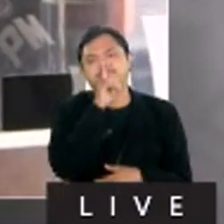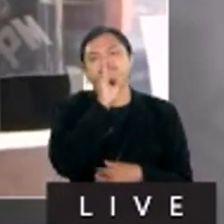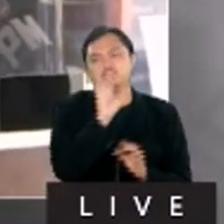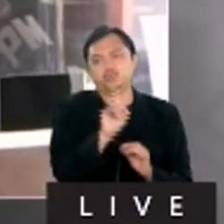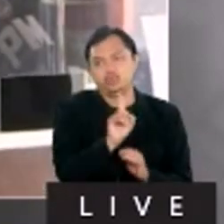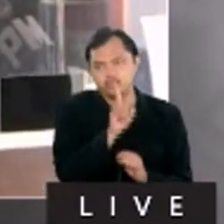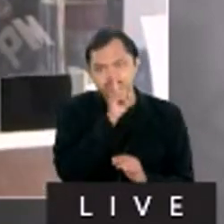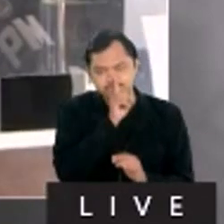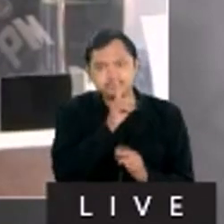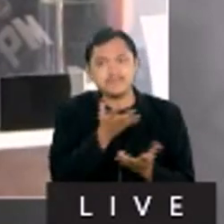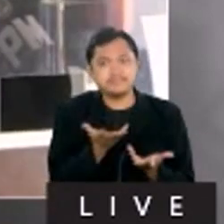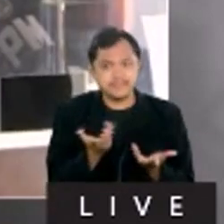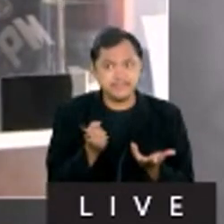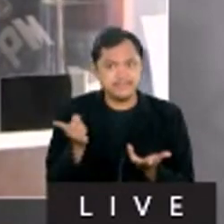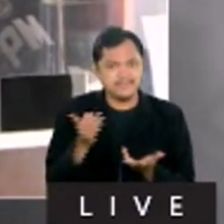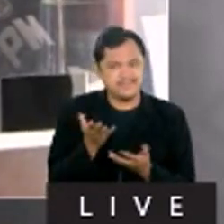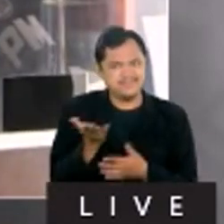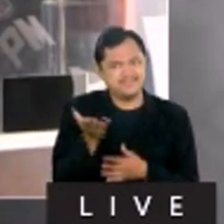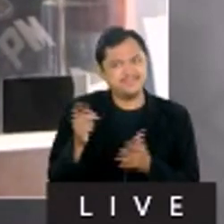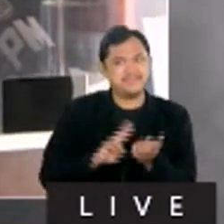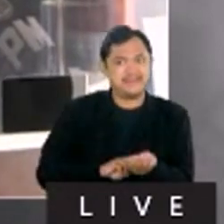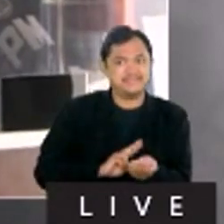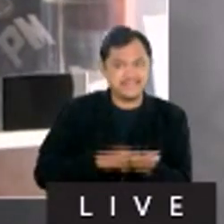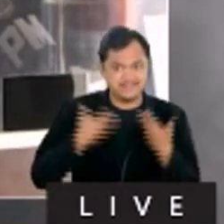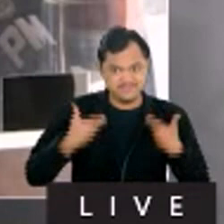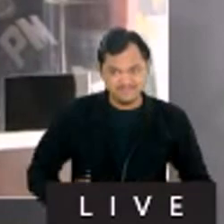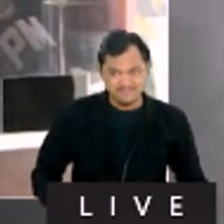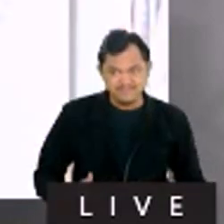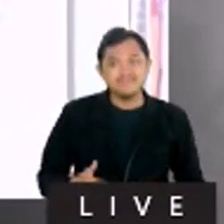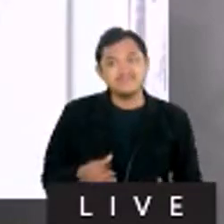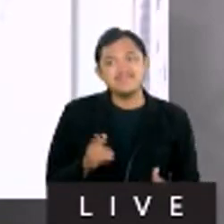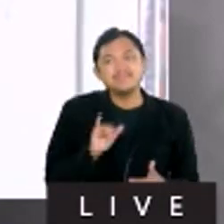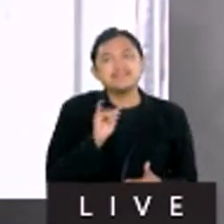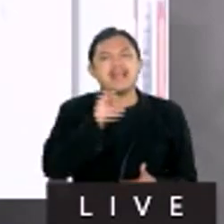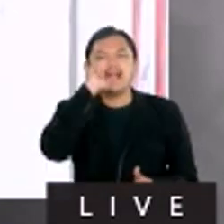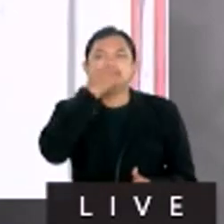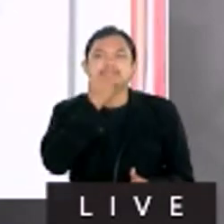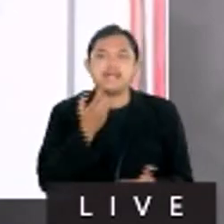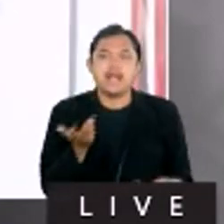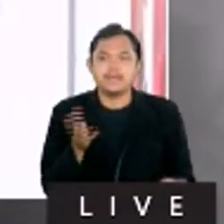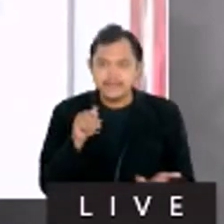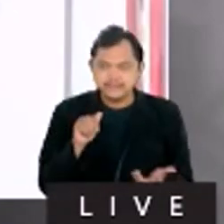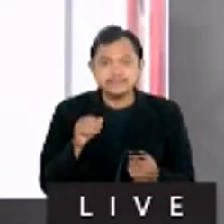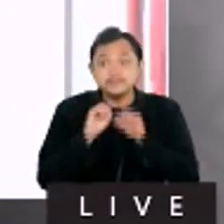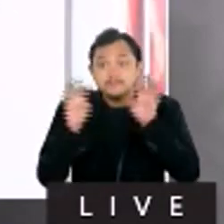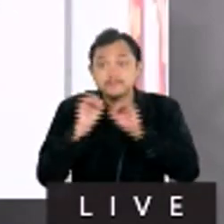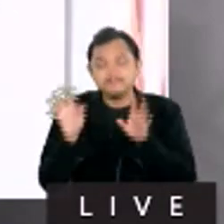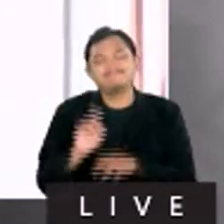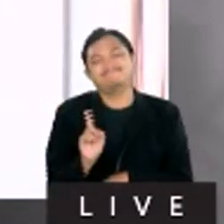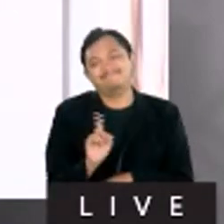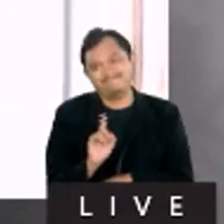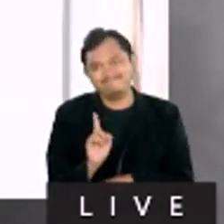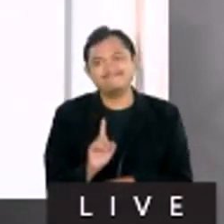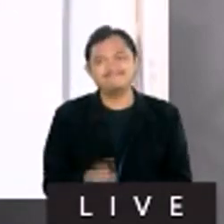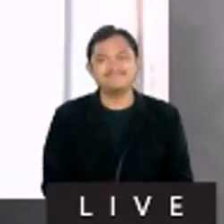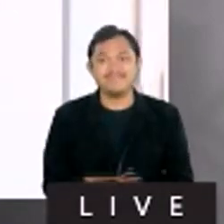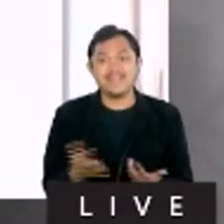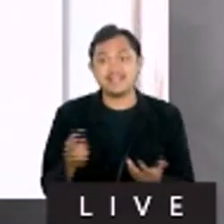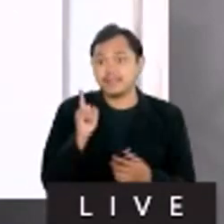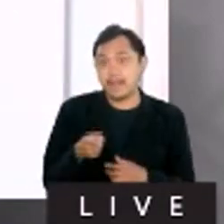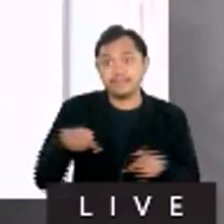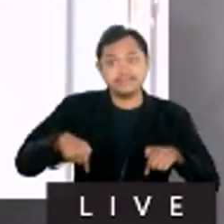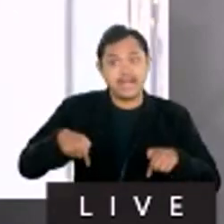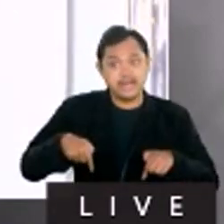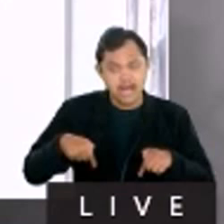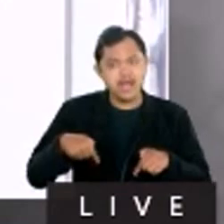informasi kesehatan dari pasien saat ini masih bersifat konfidensial atau masih bersifat rahasia. Namun kali ini bukan merupakan